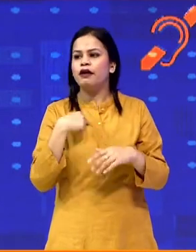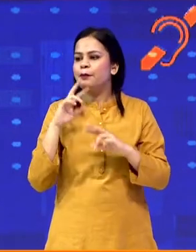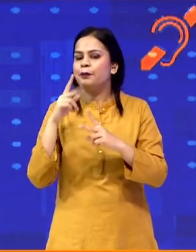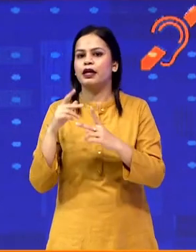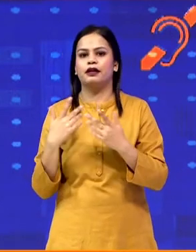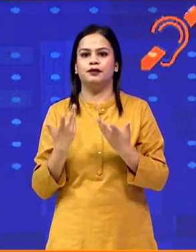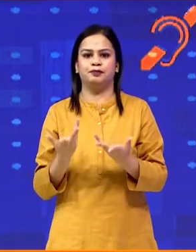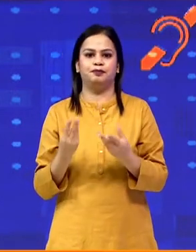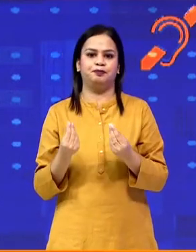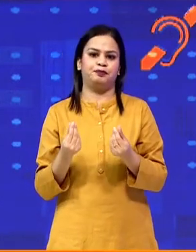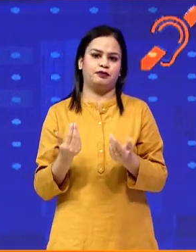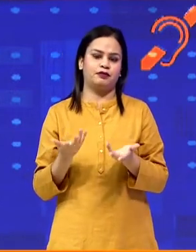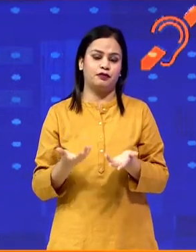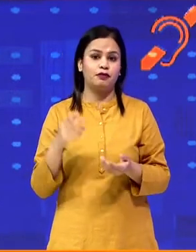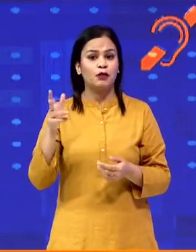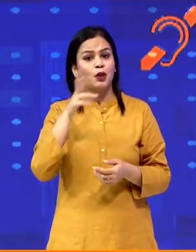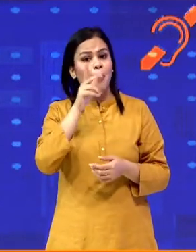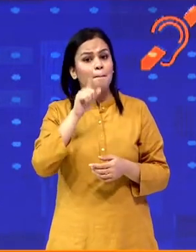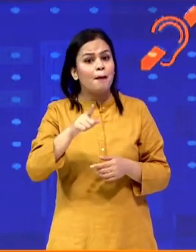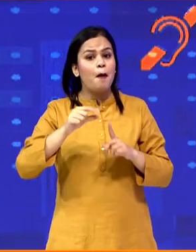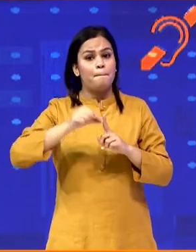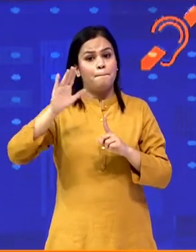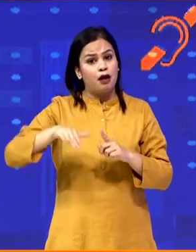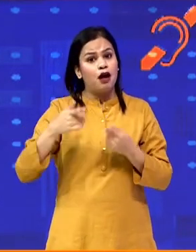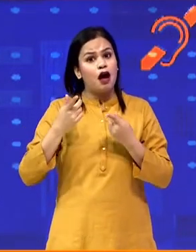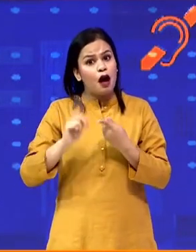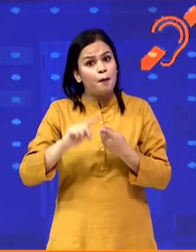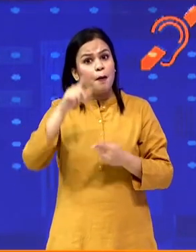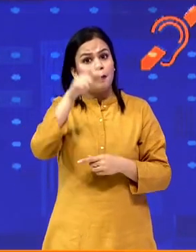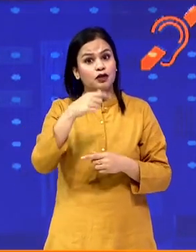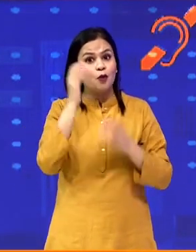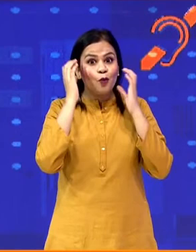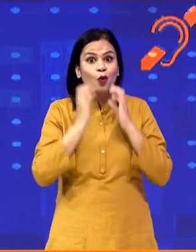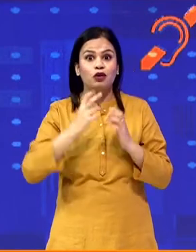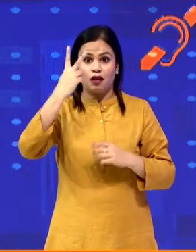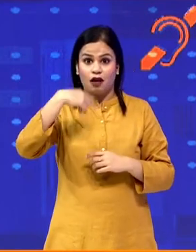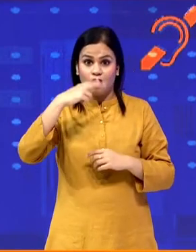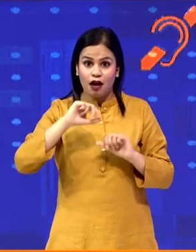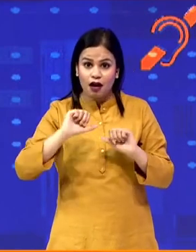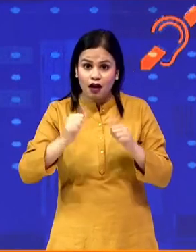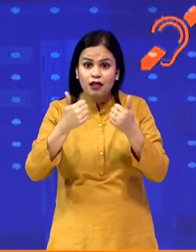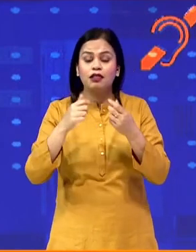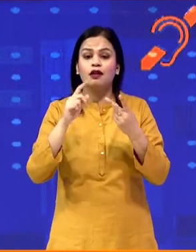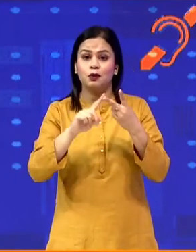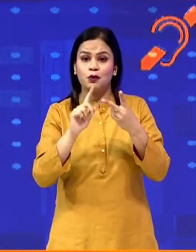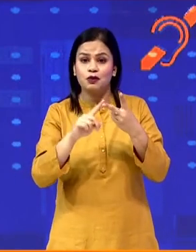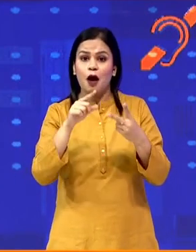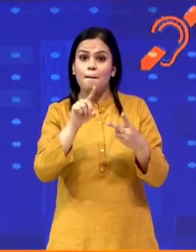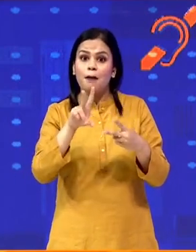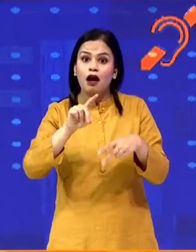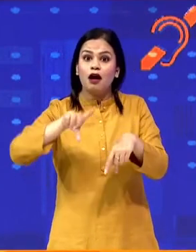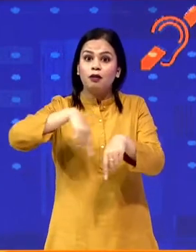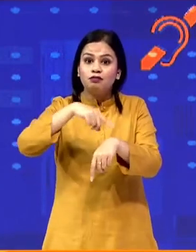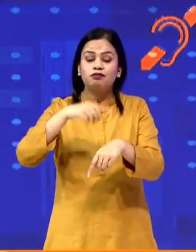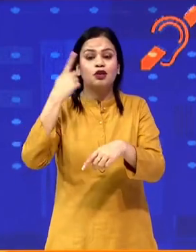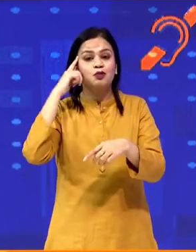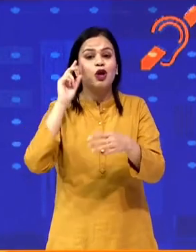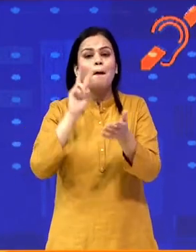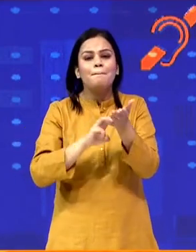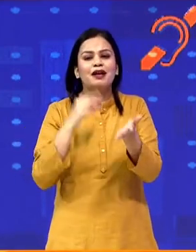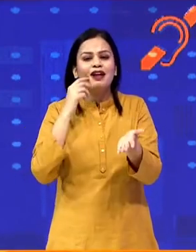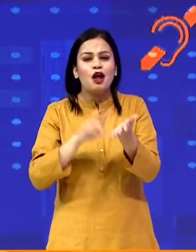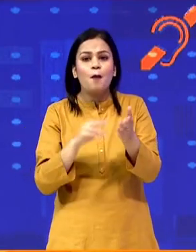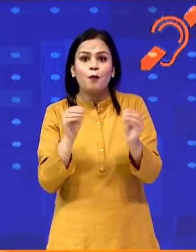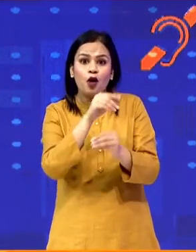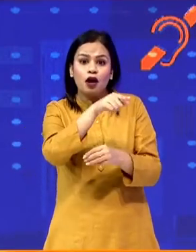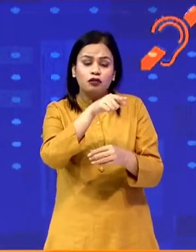पार्लियामेंट पर रो सिसकियां बन जैन 12 मिनट आपकी तारीफ करें तो ये तो कहीं जाएगा की आप मोदी से मिले हुए हैं मैं दुआ करता हूं